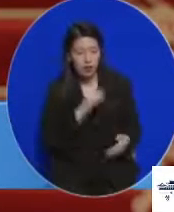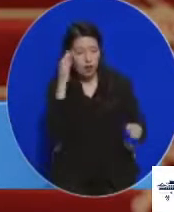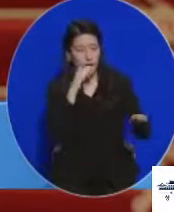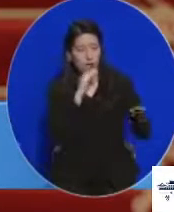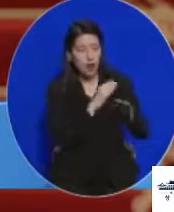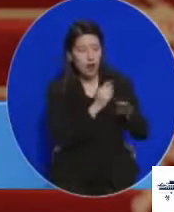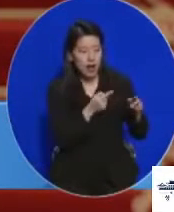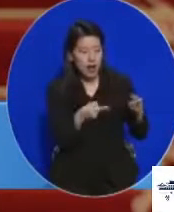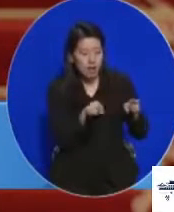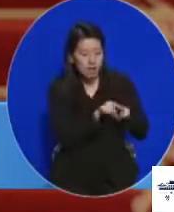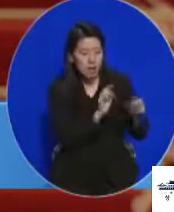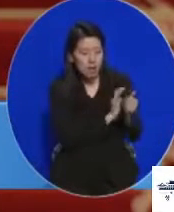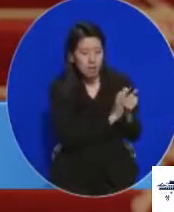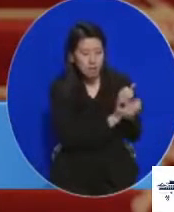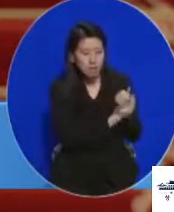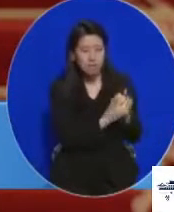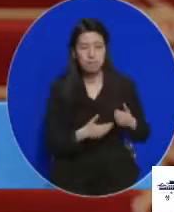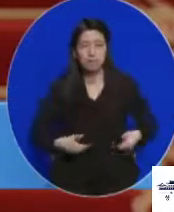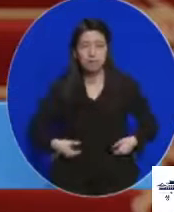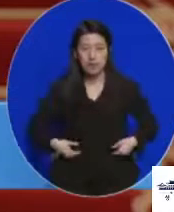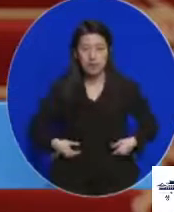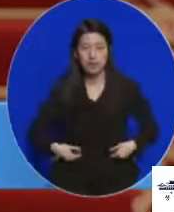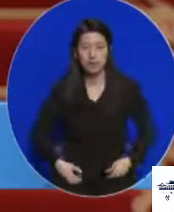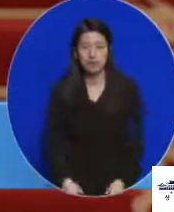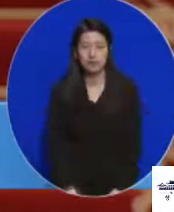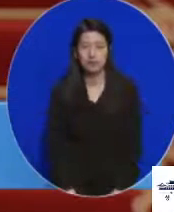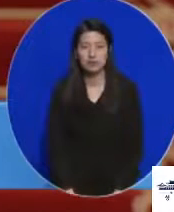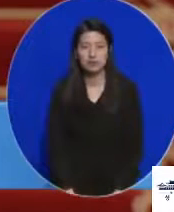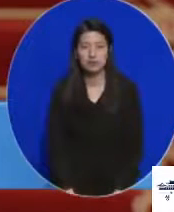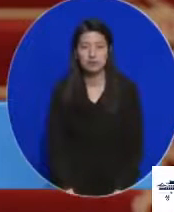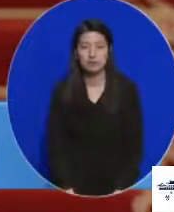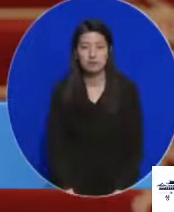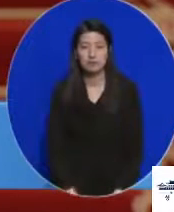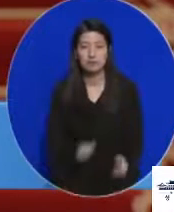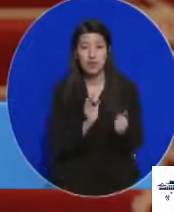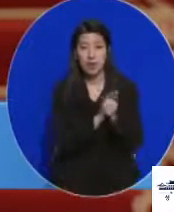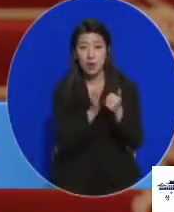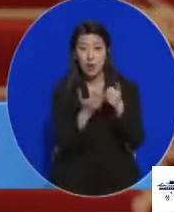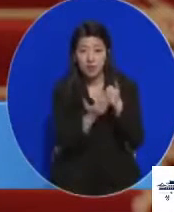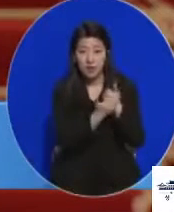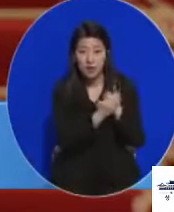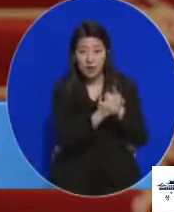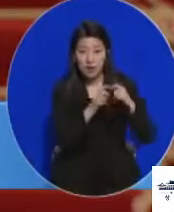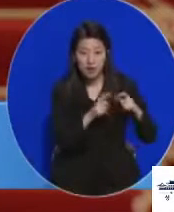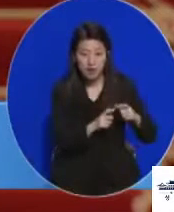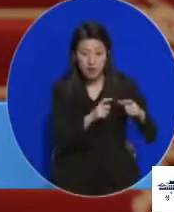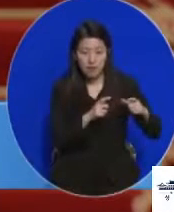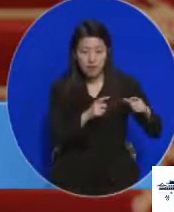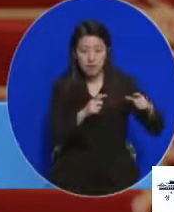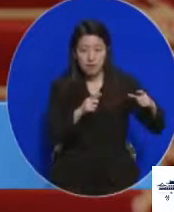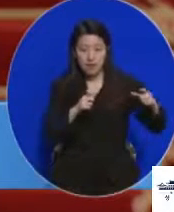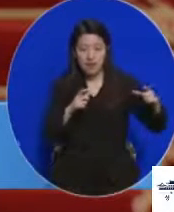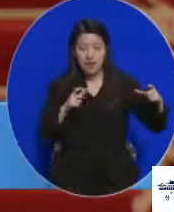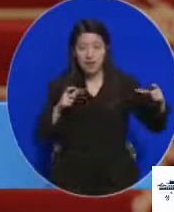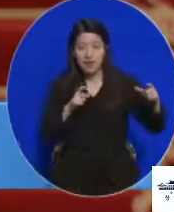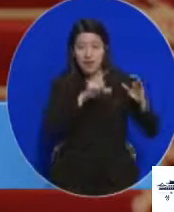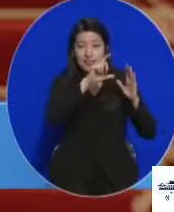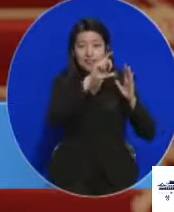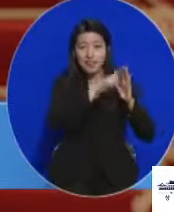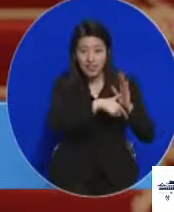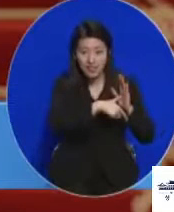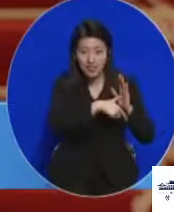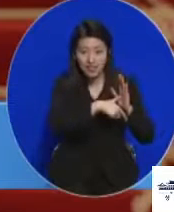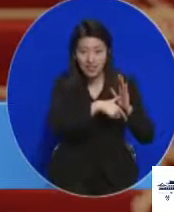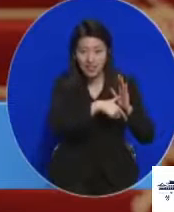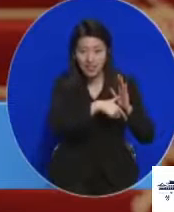확장될 수 있을 것입니다 협력이 갈수록 넓어질 때 우리는 통일의